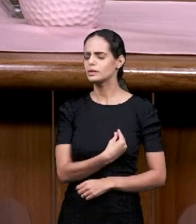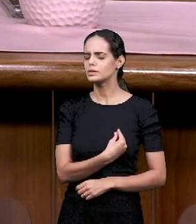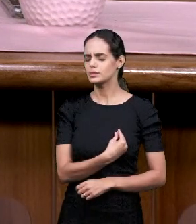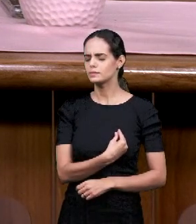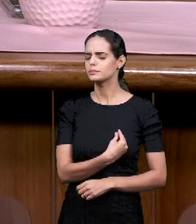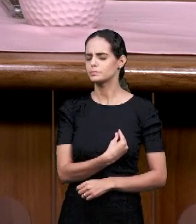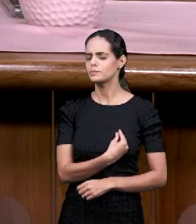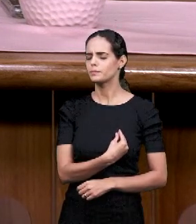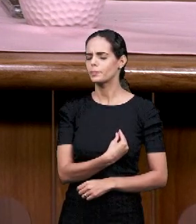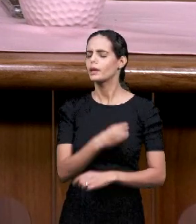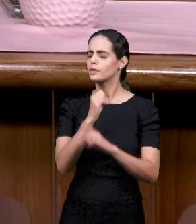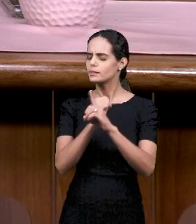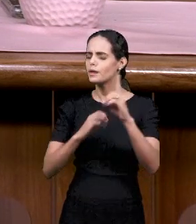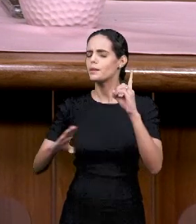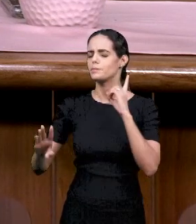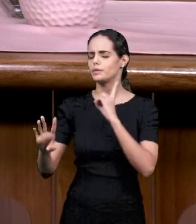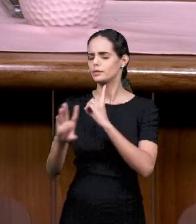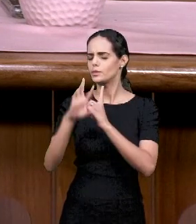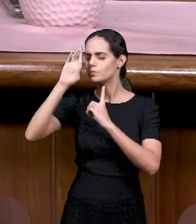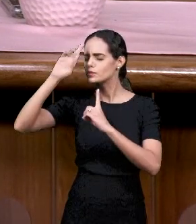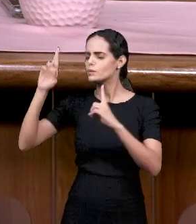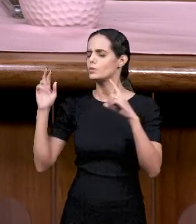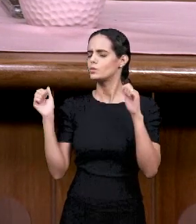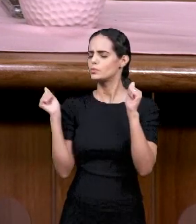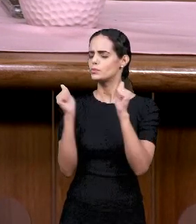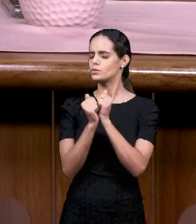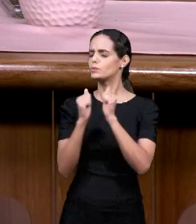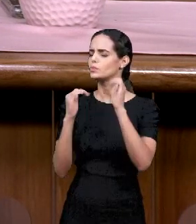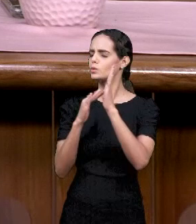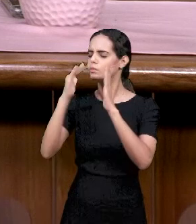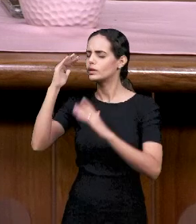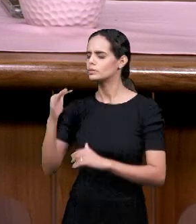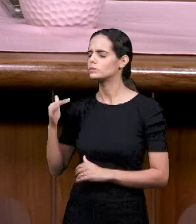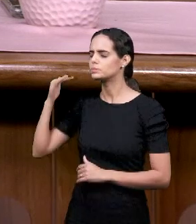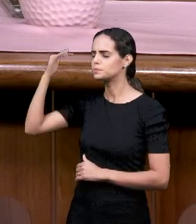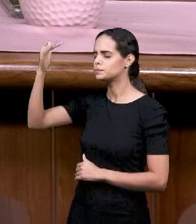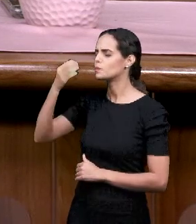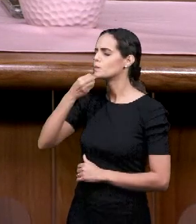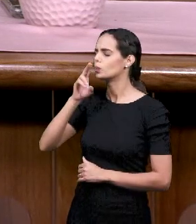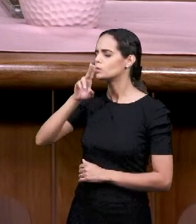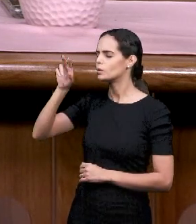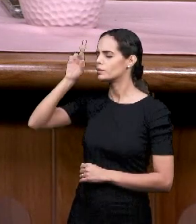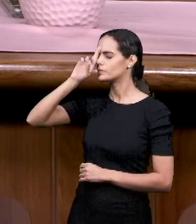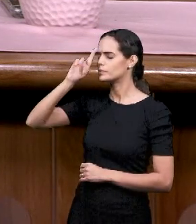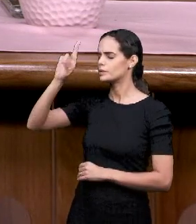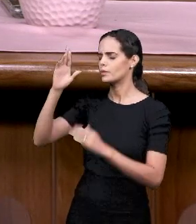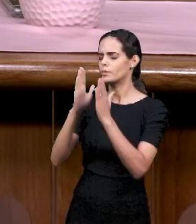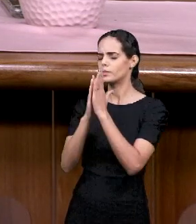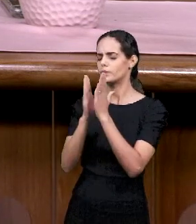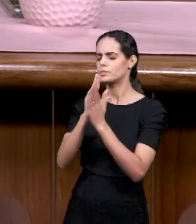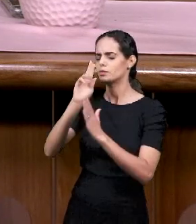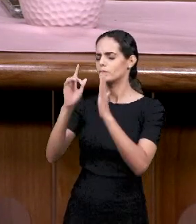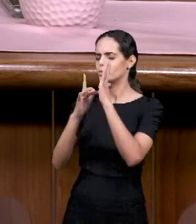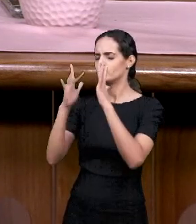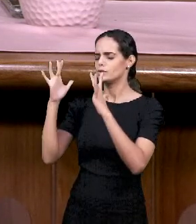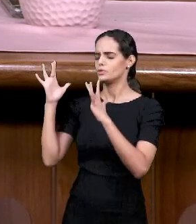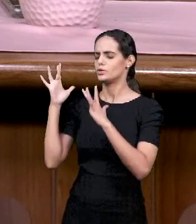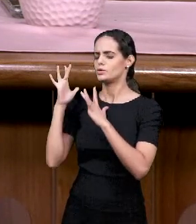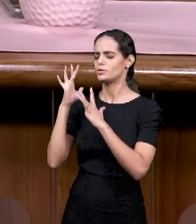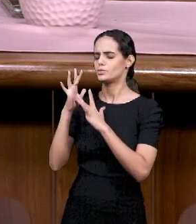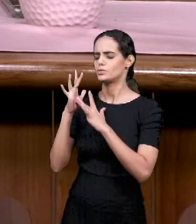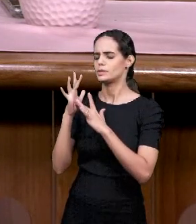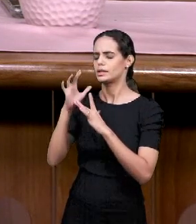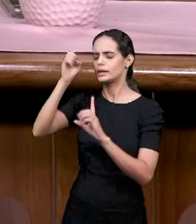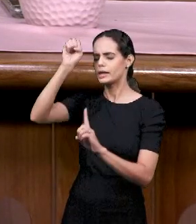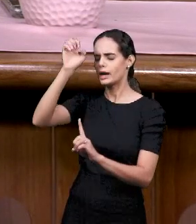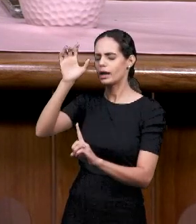cette période, Seigneur, de cette école biblique. Loué et béni soit ton saint nom. Nous prions au nom de Jésus, nous disons que